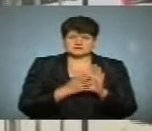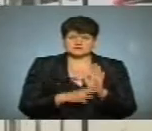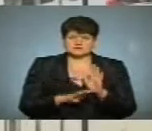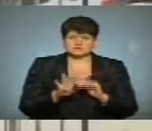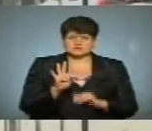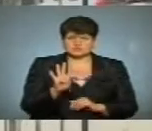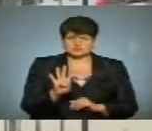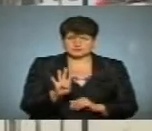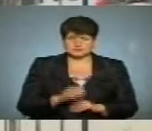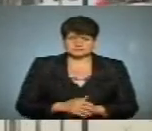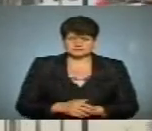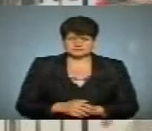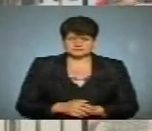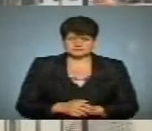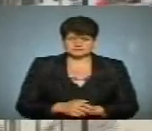294.